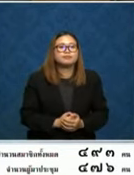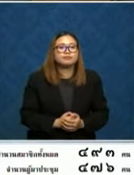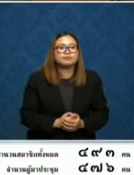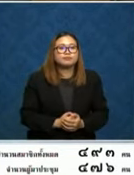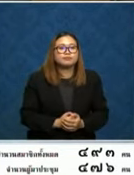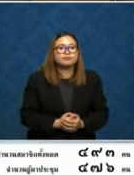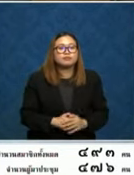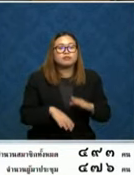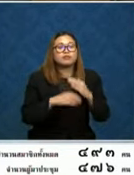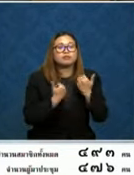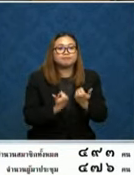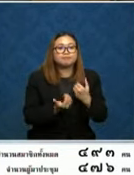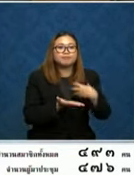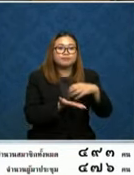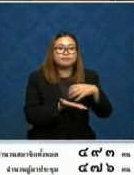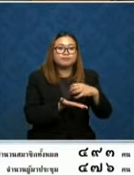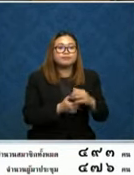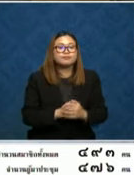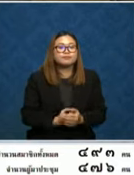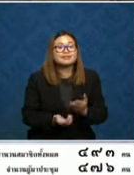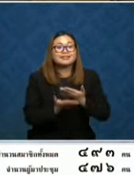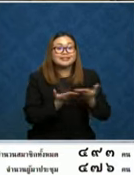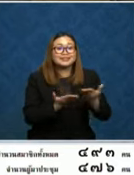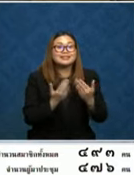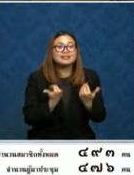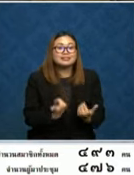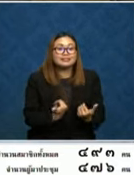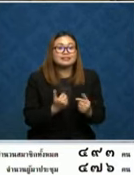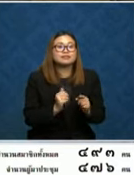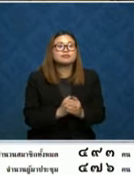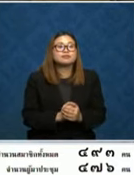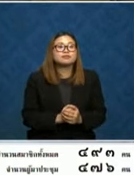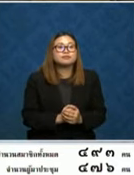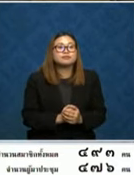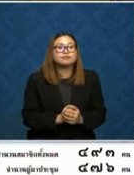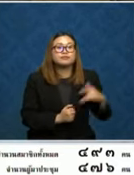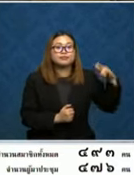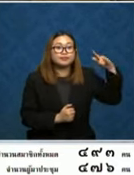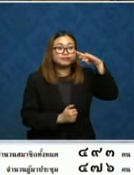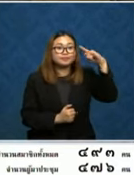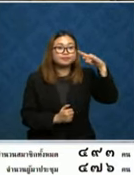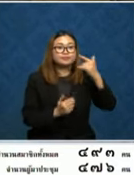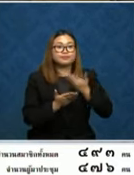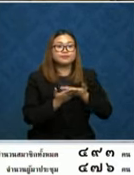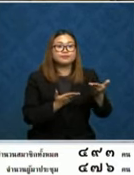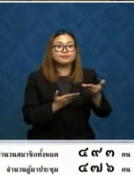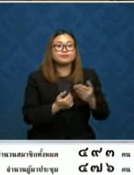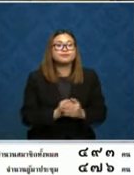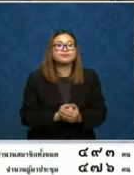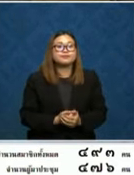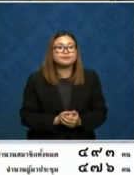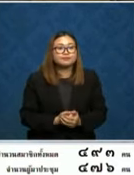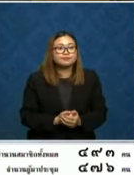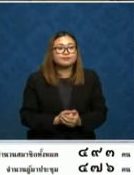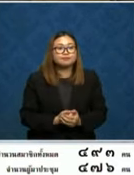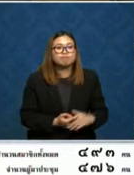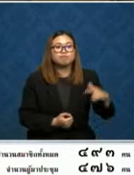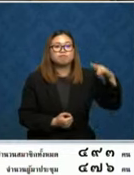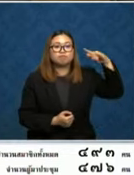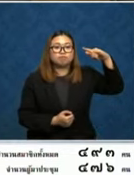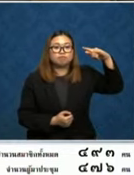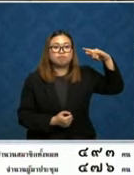มเรียนอย่างนี้ครับว่าซื้อครั้งนี้เป็นการซื้อเครื่องบินที่เราเรียกกันว่าโบอิ้งทั้งหมด